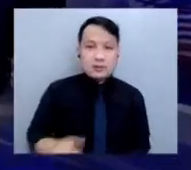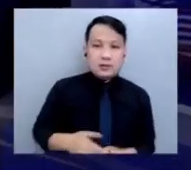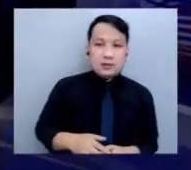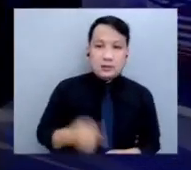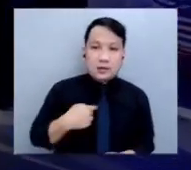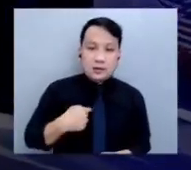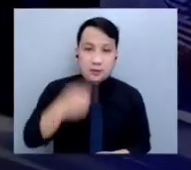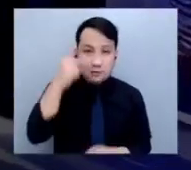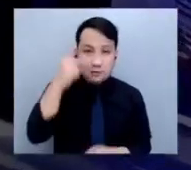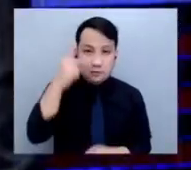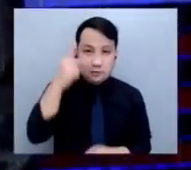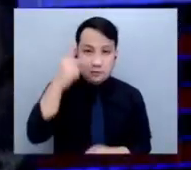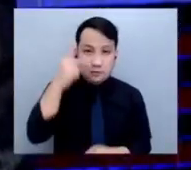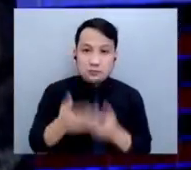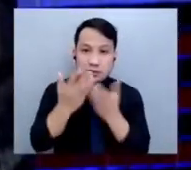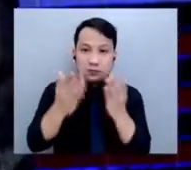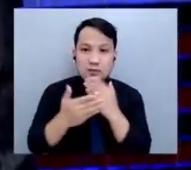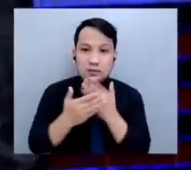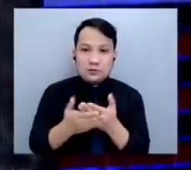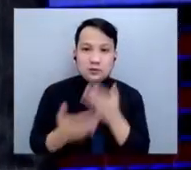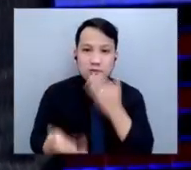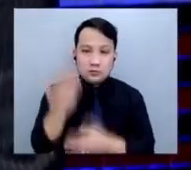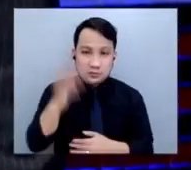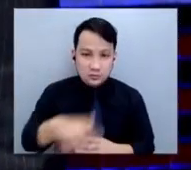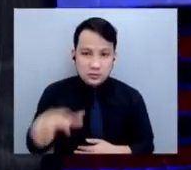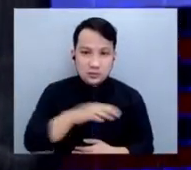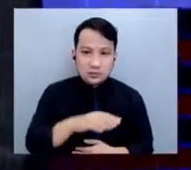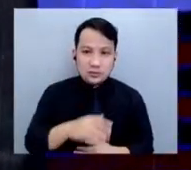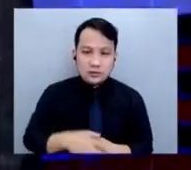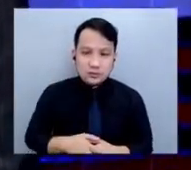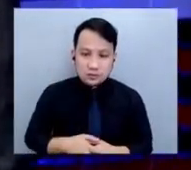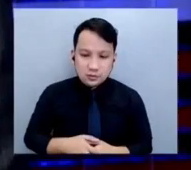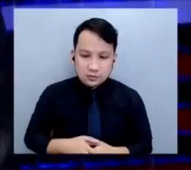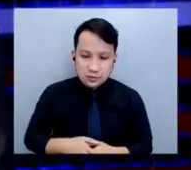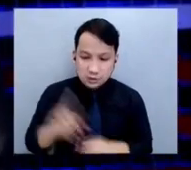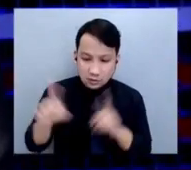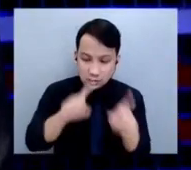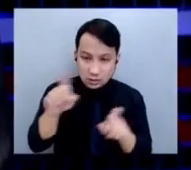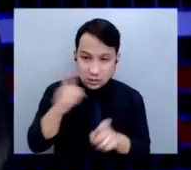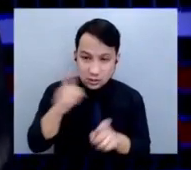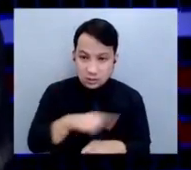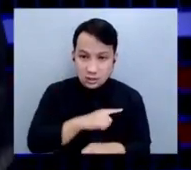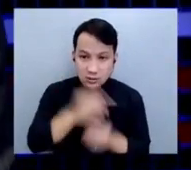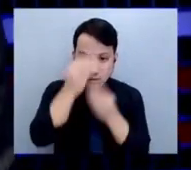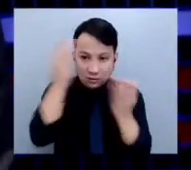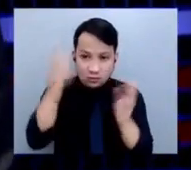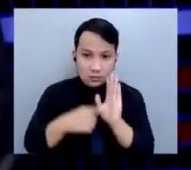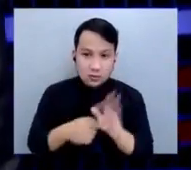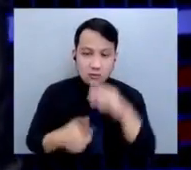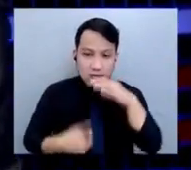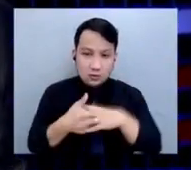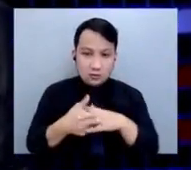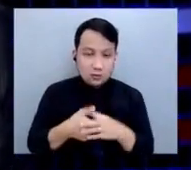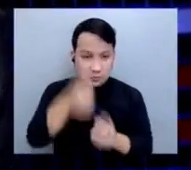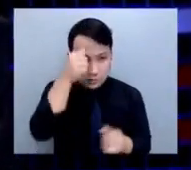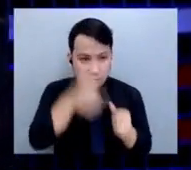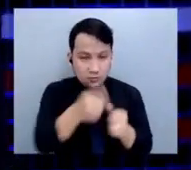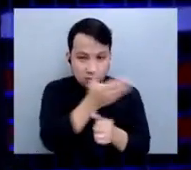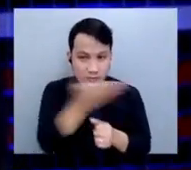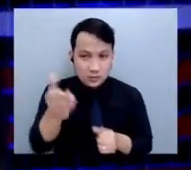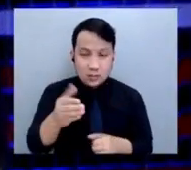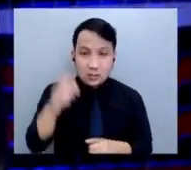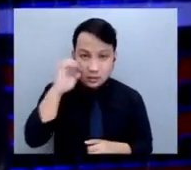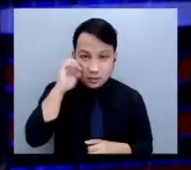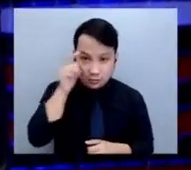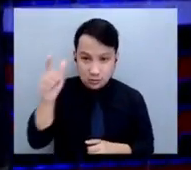Bueno, Manong, maraming nga salamat na good morning sa Turping. Nababanggit nyo kanina yung 100 days na alala ko. Ano, naalala ko rin si Edlingao, kinakover namin